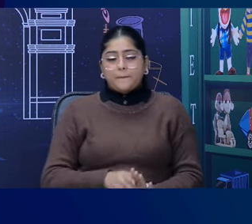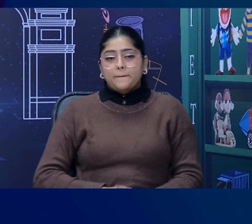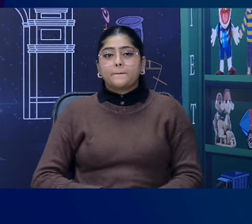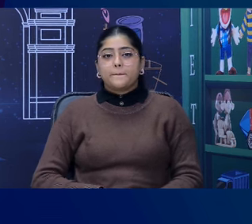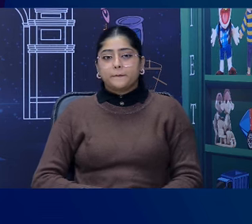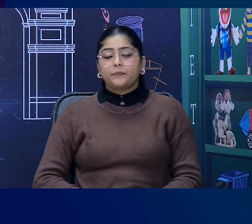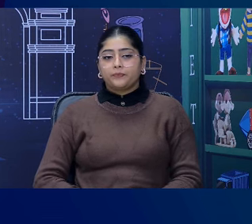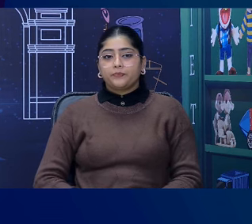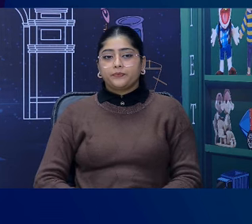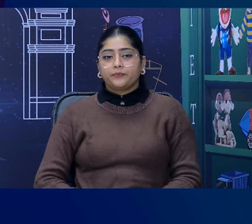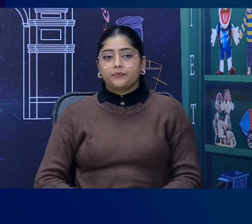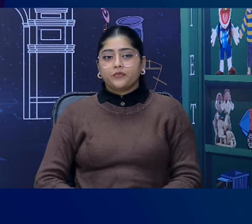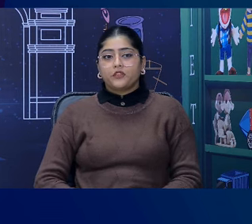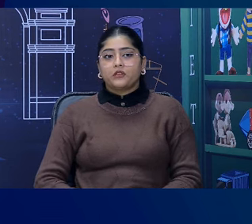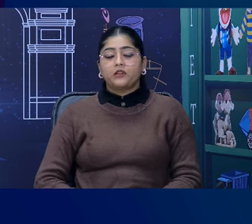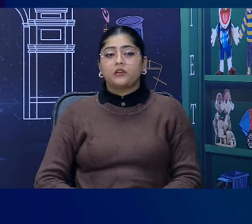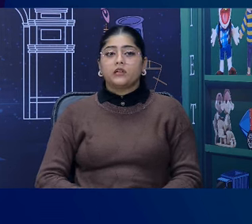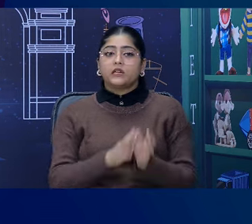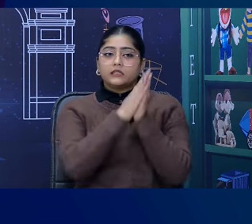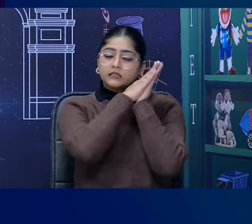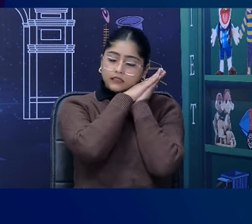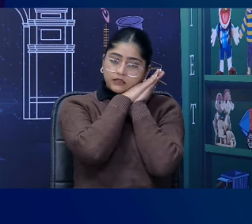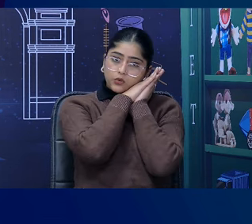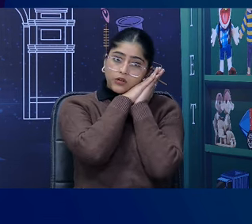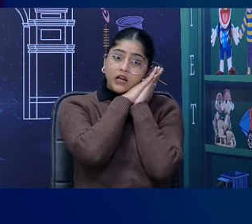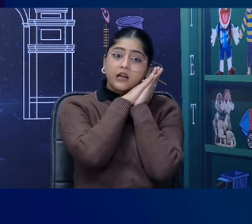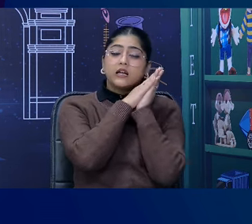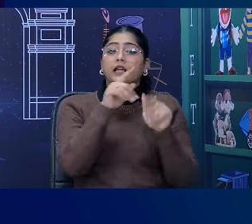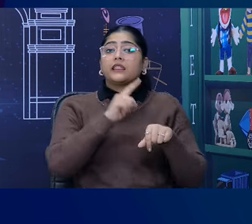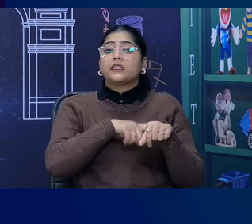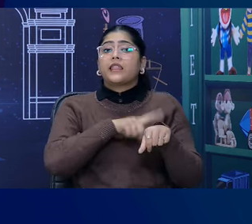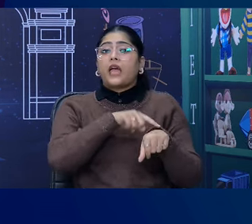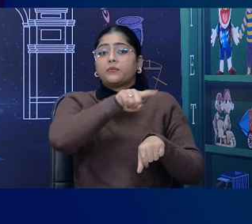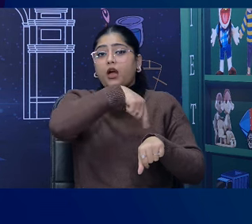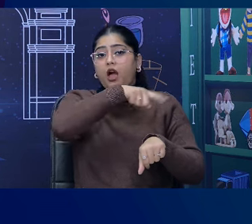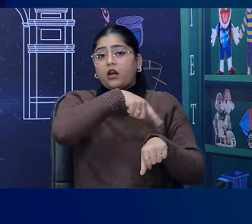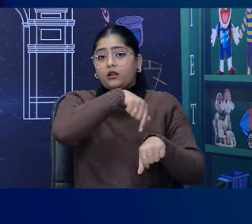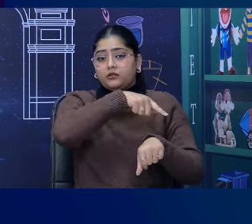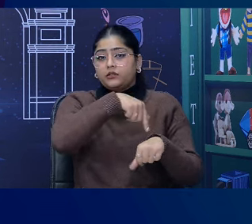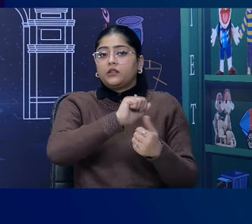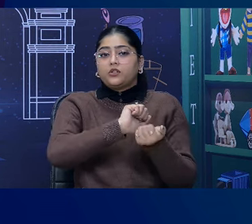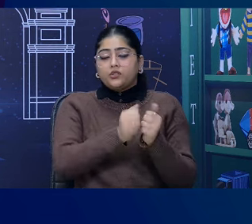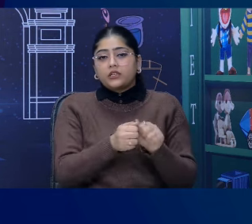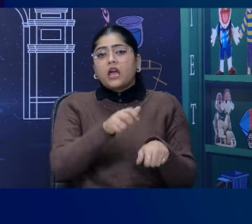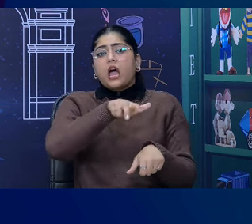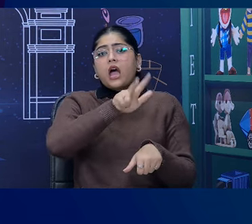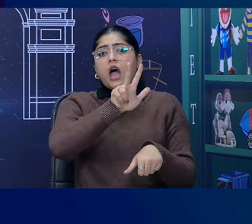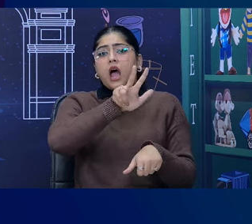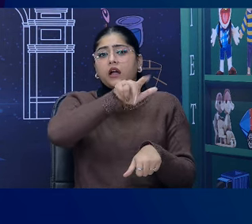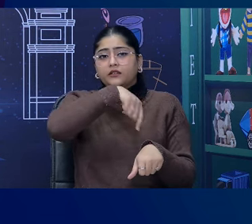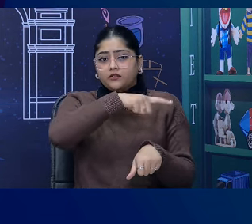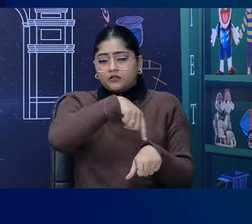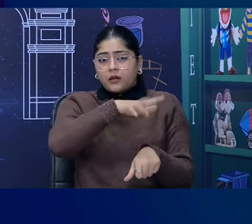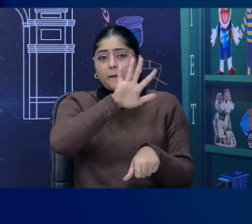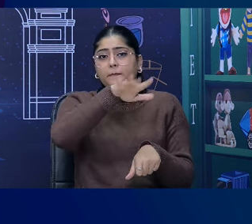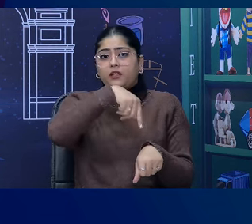उनके लिए भी है अब क्या है स्लीप पैटर्न में चेंजेज जो हमारे स्लीपिंग आवर्स है ठ घंटा है 5च घंटा है उसमें